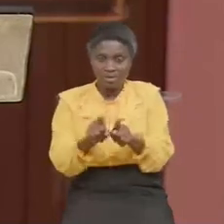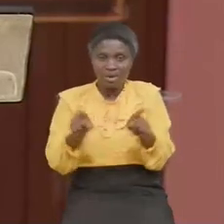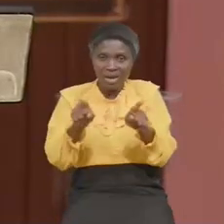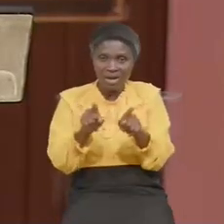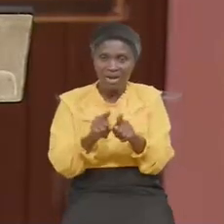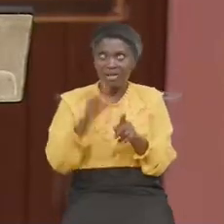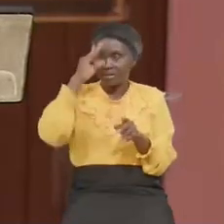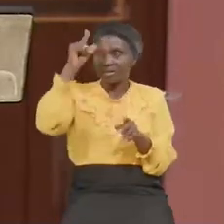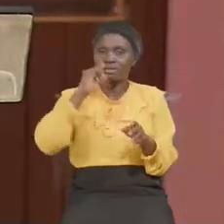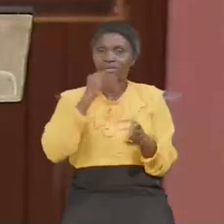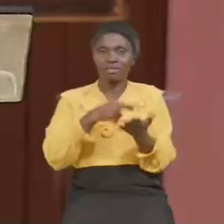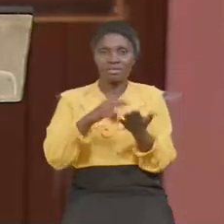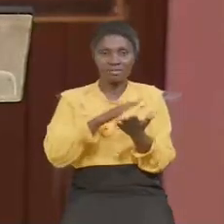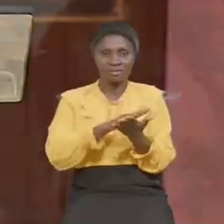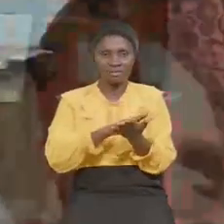péché,